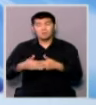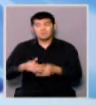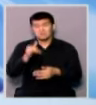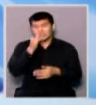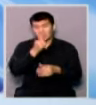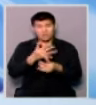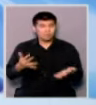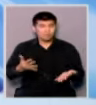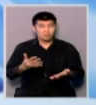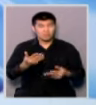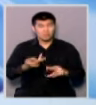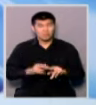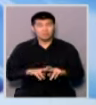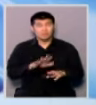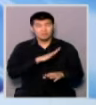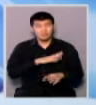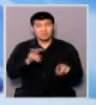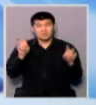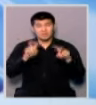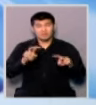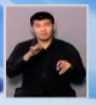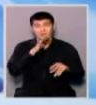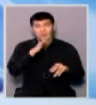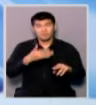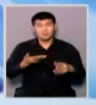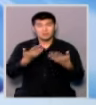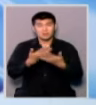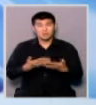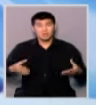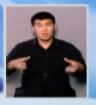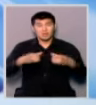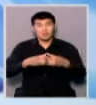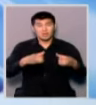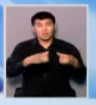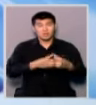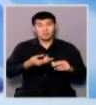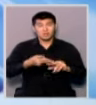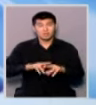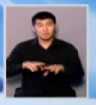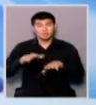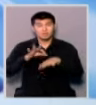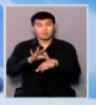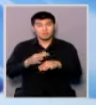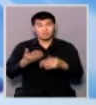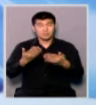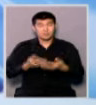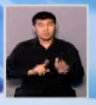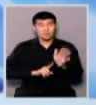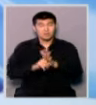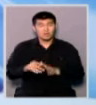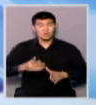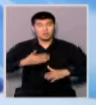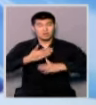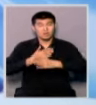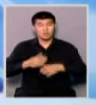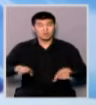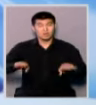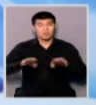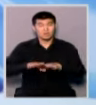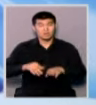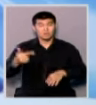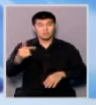этим устройствам. Это было выявлено во время проведения рейда мониторинговой группы, созданной при поддержке Гражданского